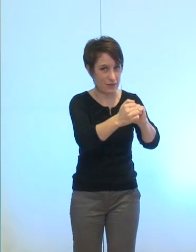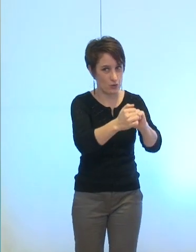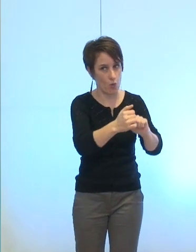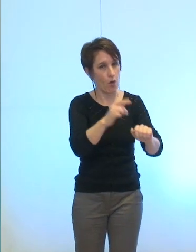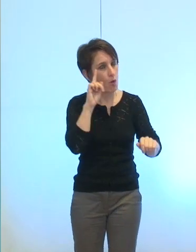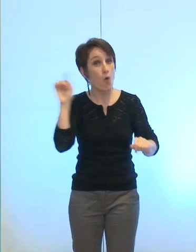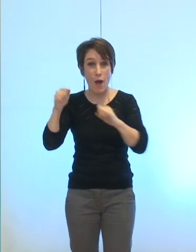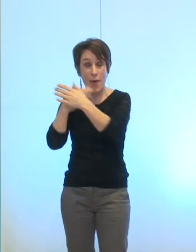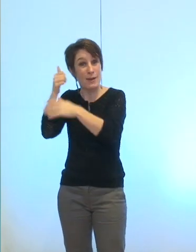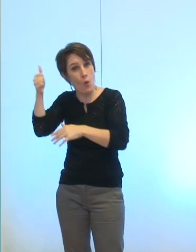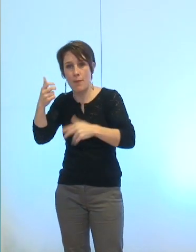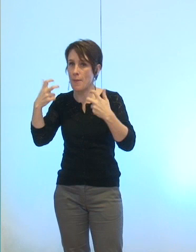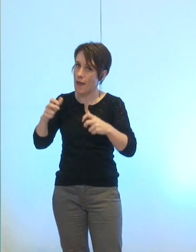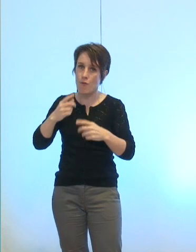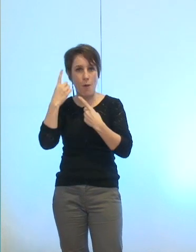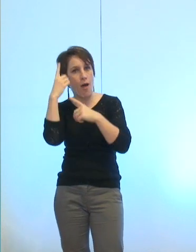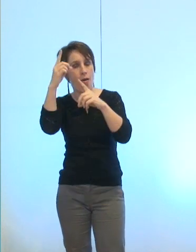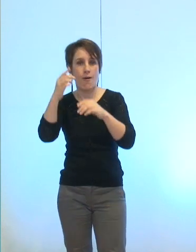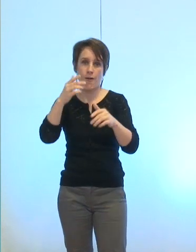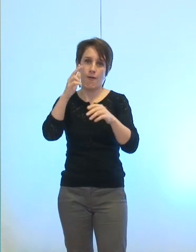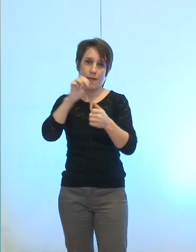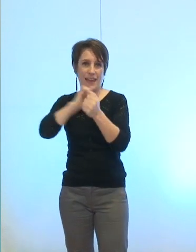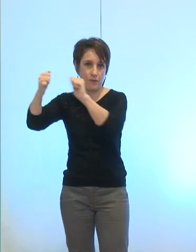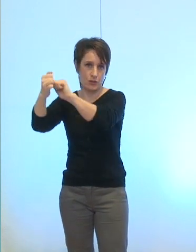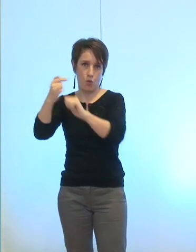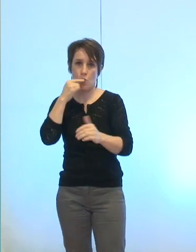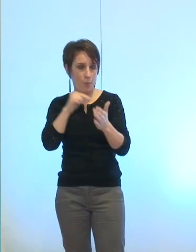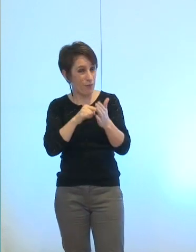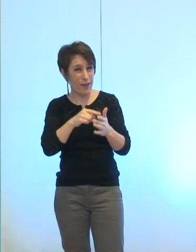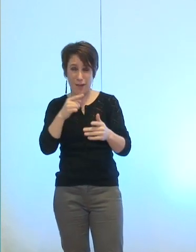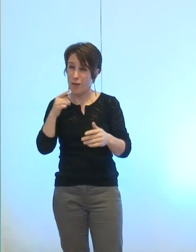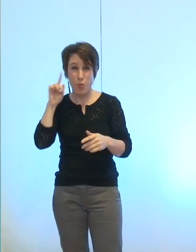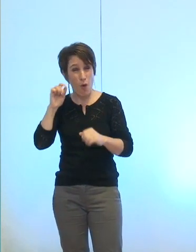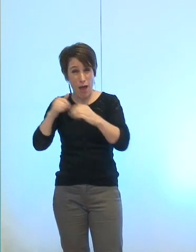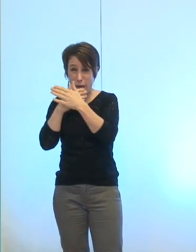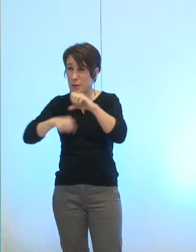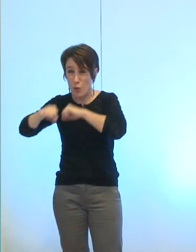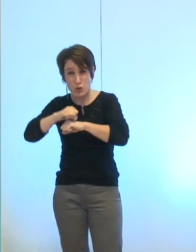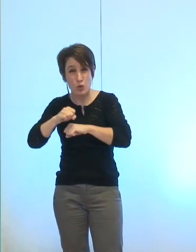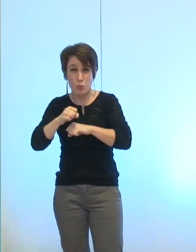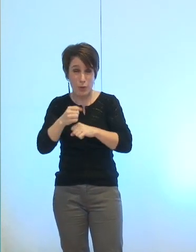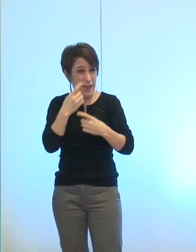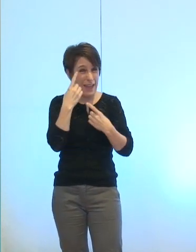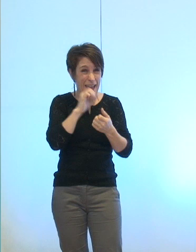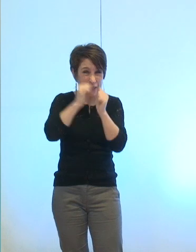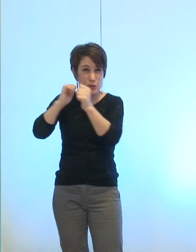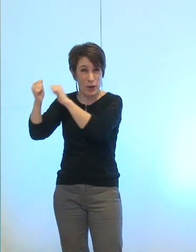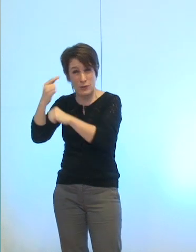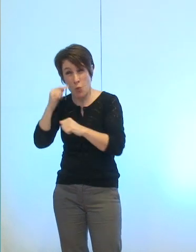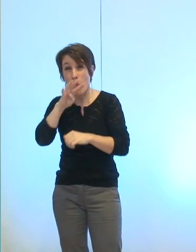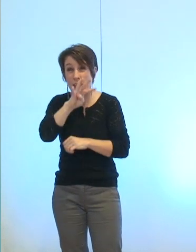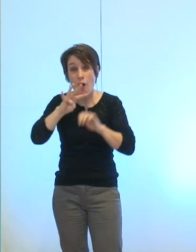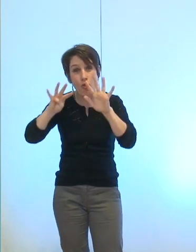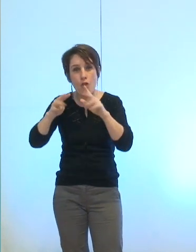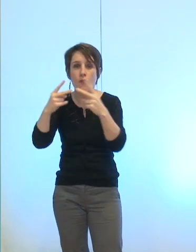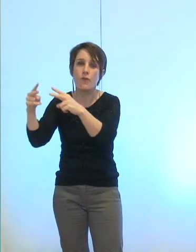lancer les les demandes de révision qui émanerait des communes pour les 49 communes ce qui engendrerait un travail administratif extrêmement